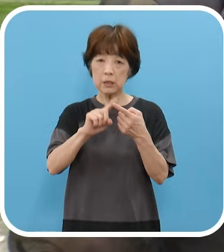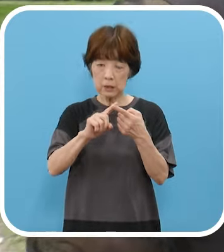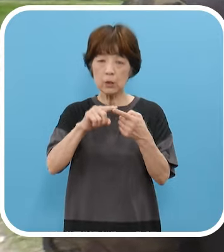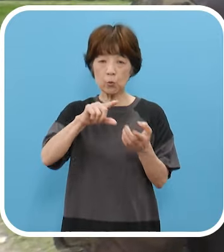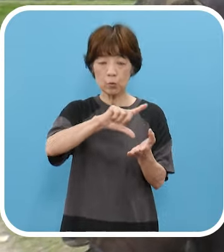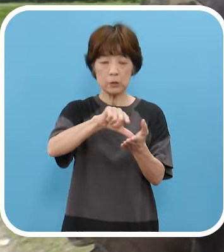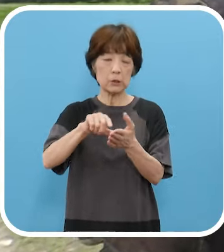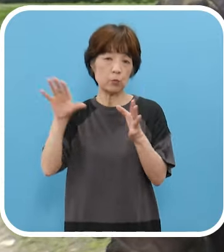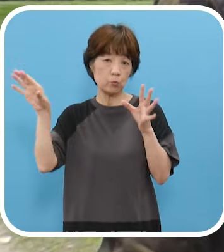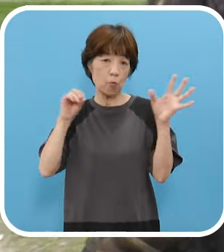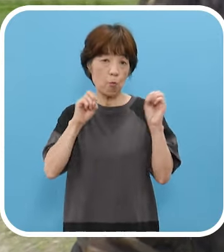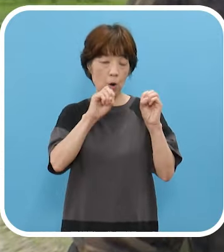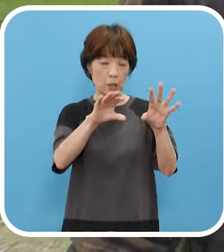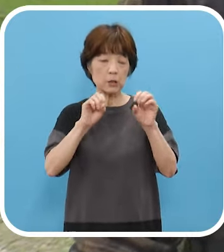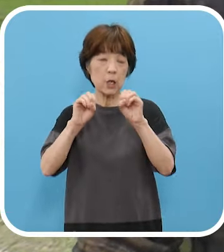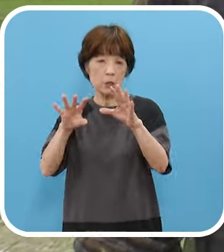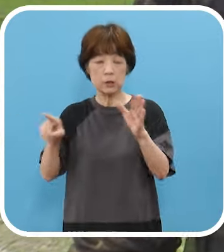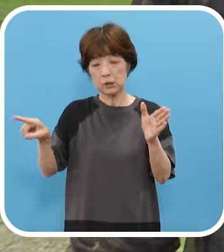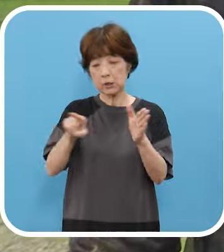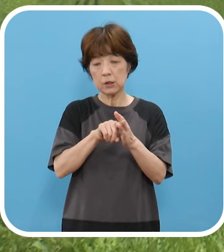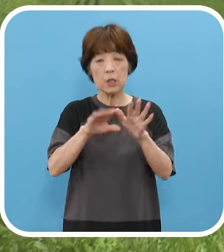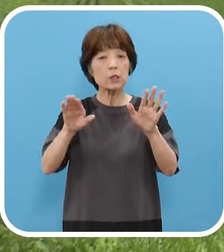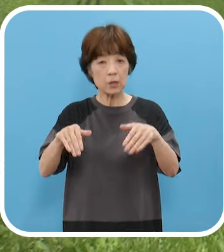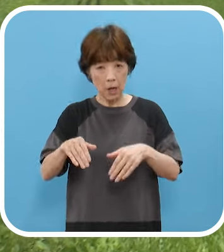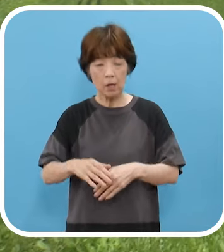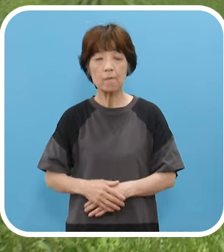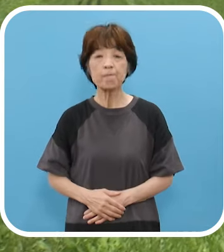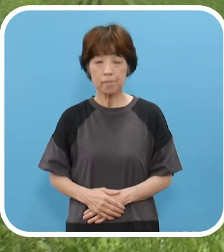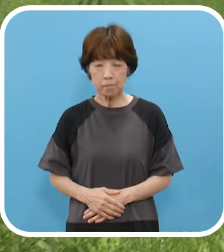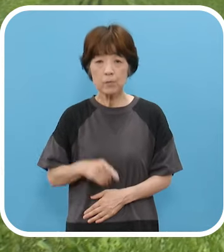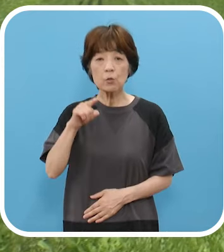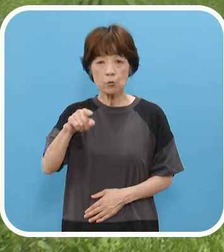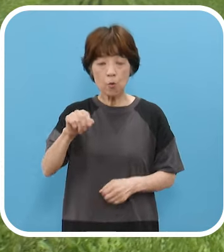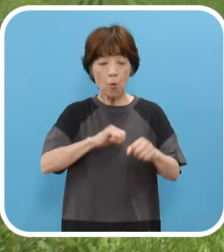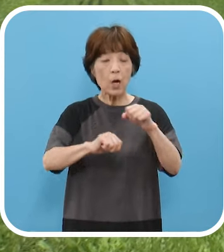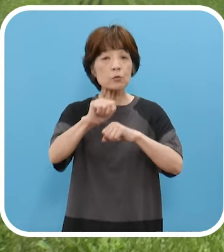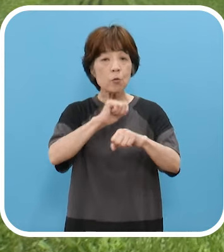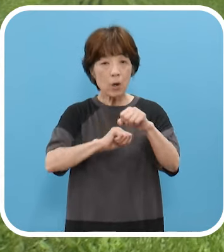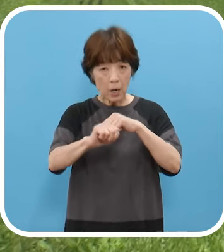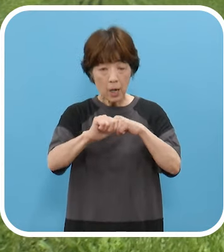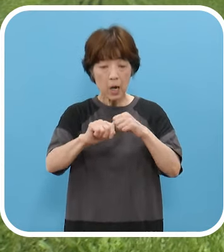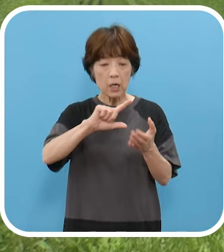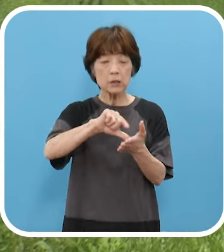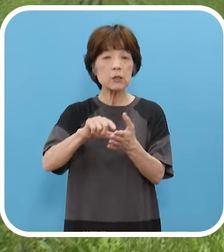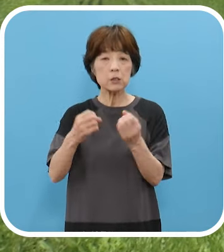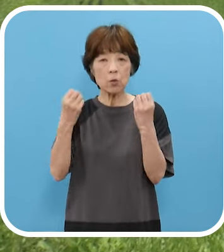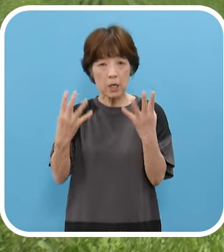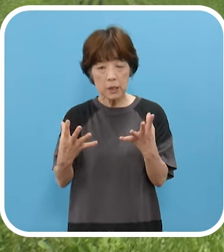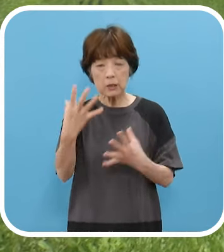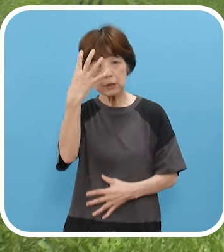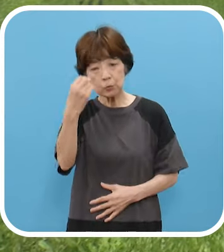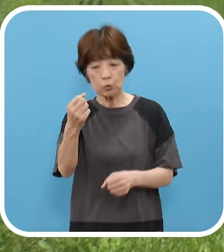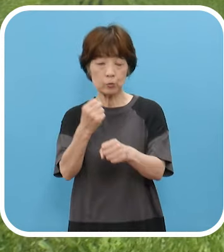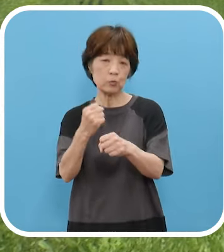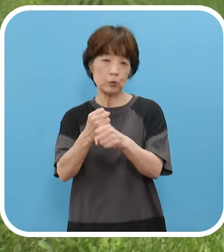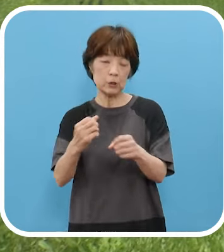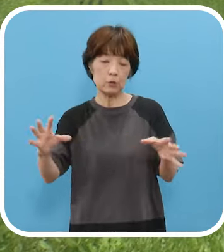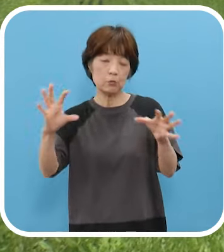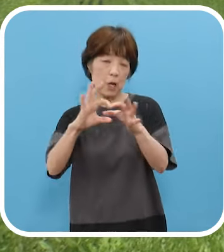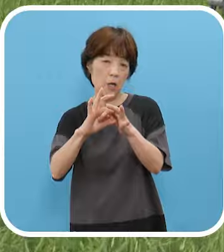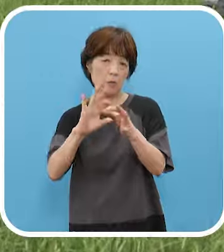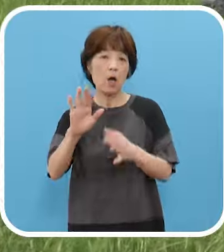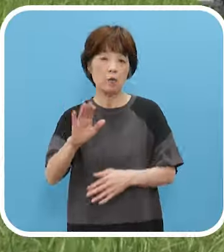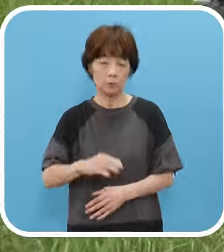情報を発信してきたんですって。そうした活動から地域の新しい魅力づくりにつながった出来事